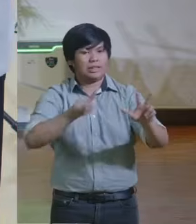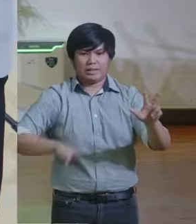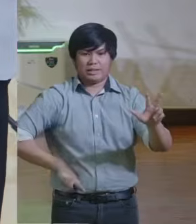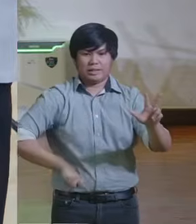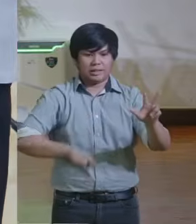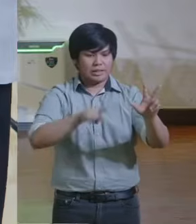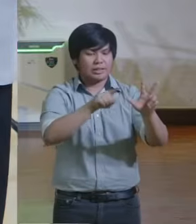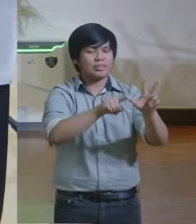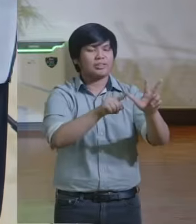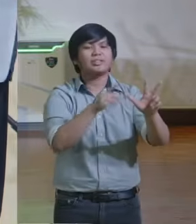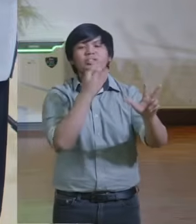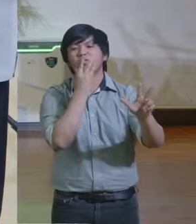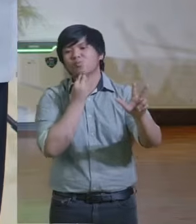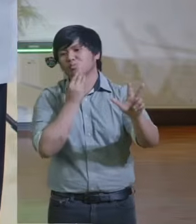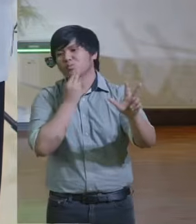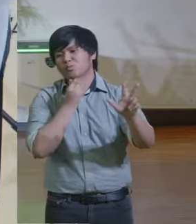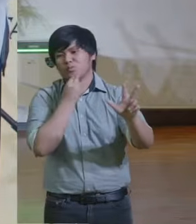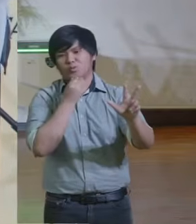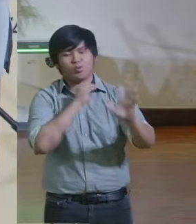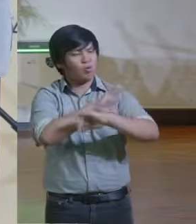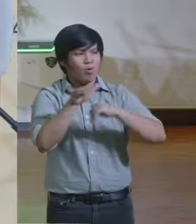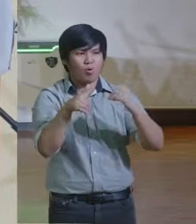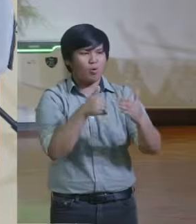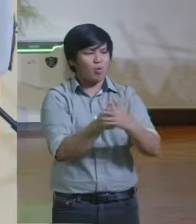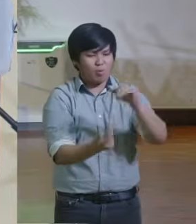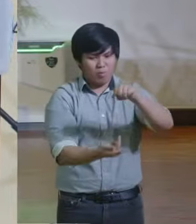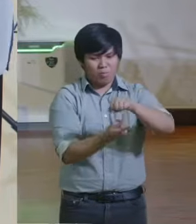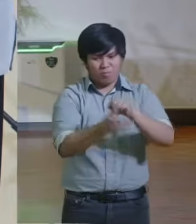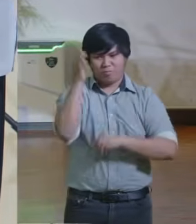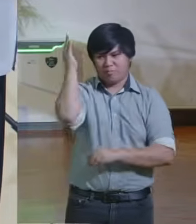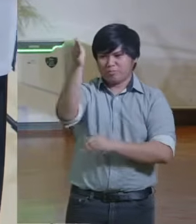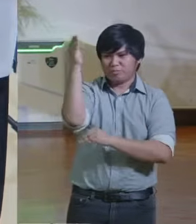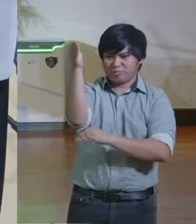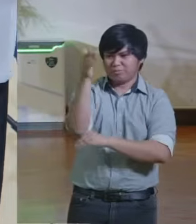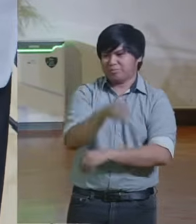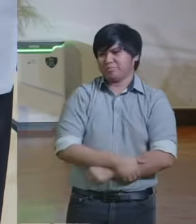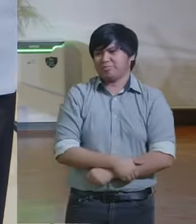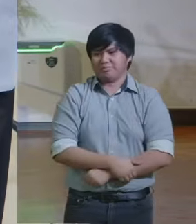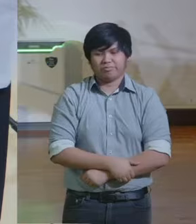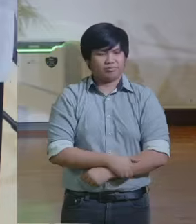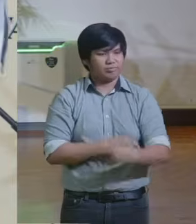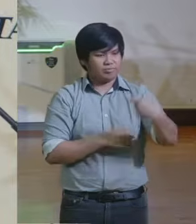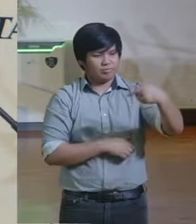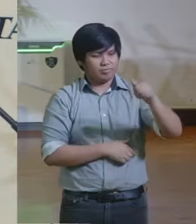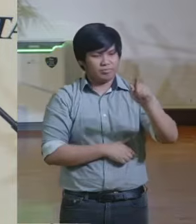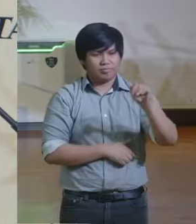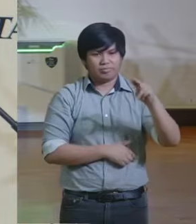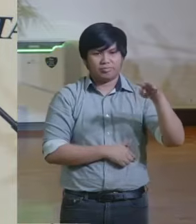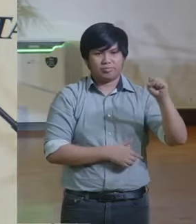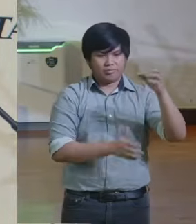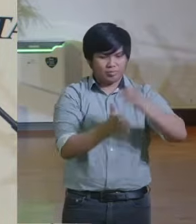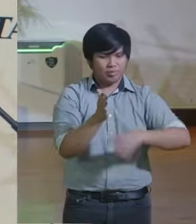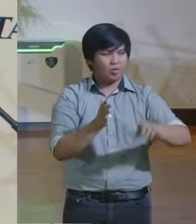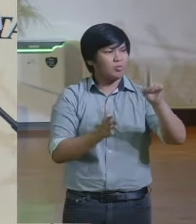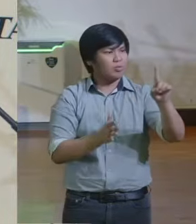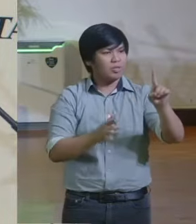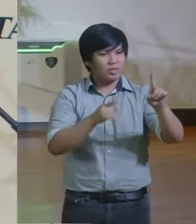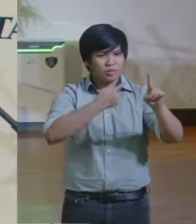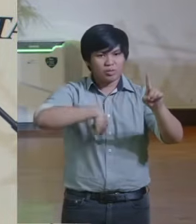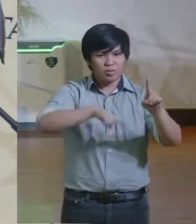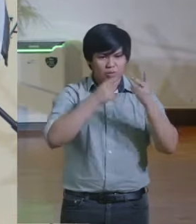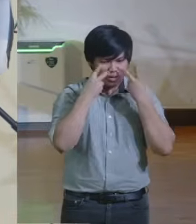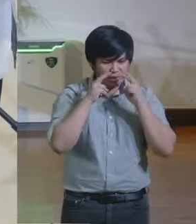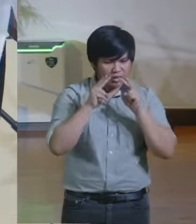mga kabayan niyang mga Israelita. So Galatians 1, pag-aaralan natin to. Binibigyan ko lang po kayo ng